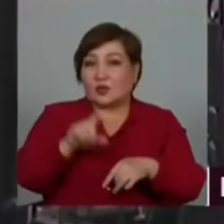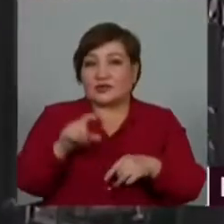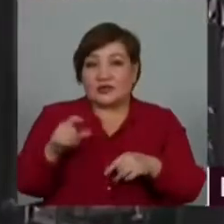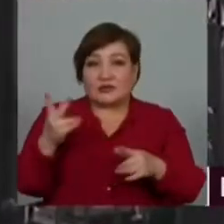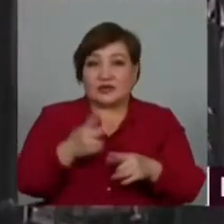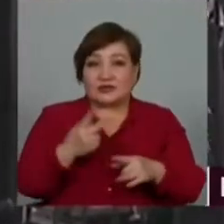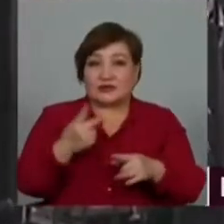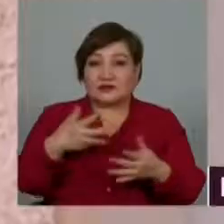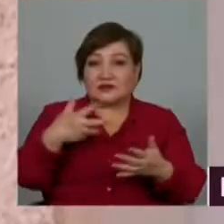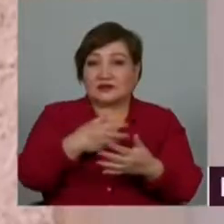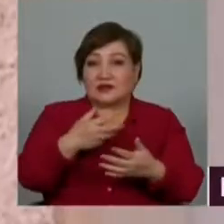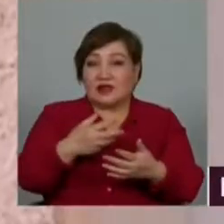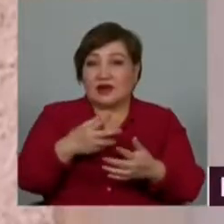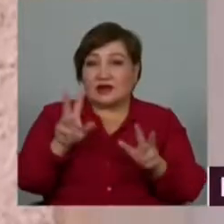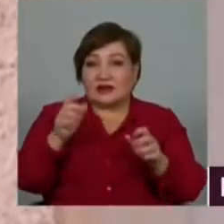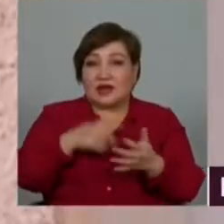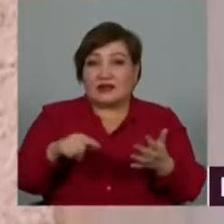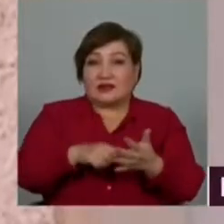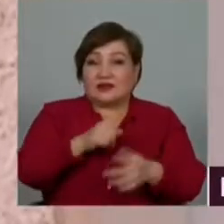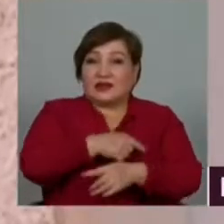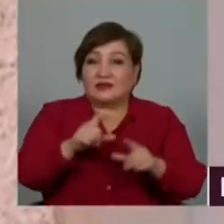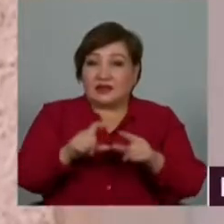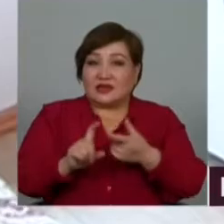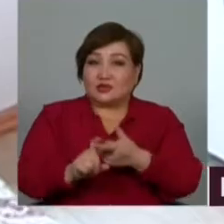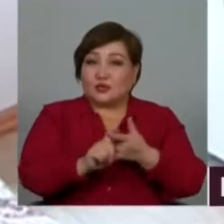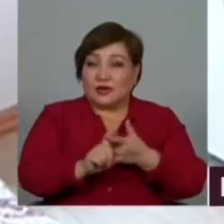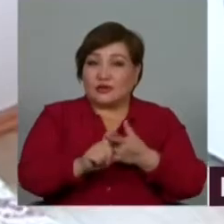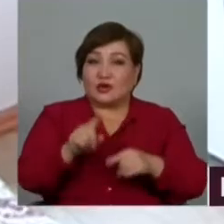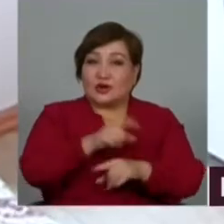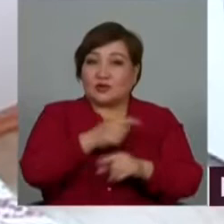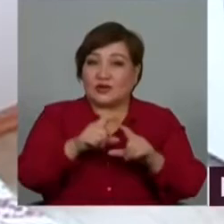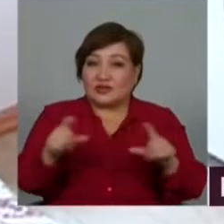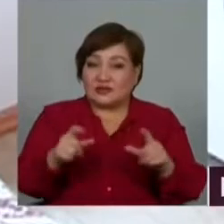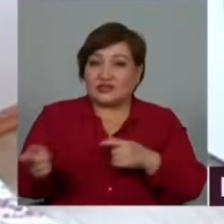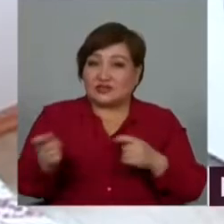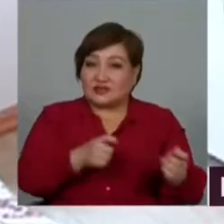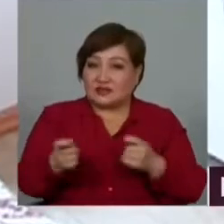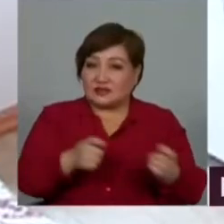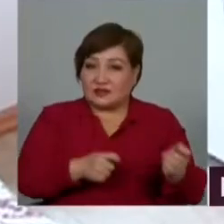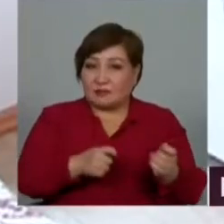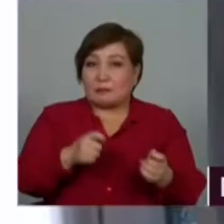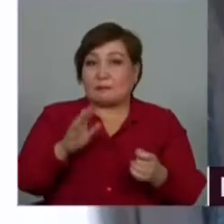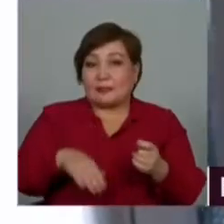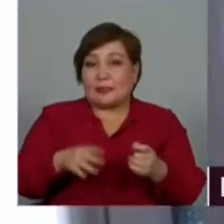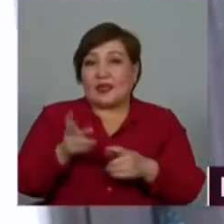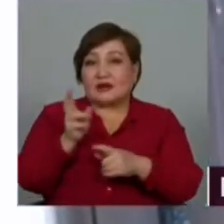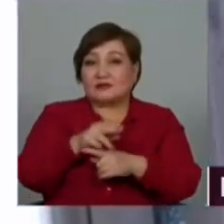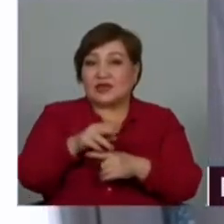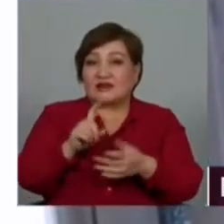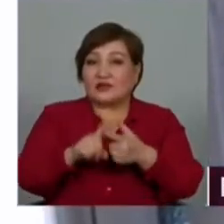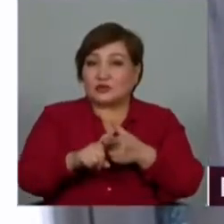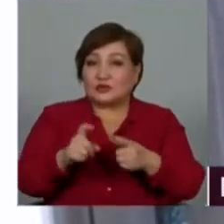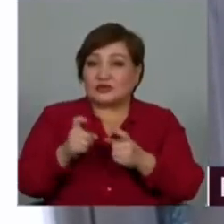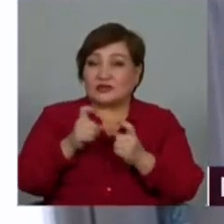Изатима Жекенова атындағы қалалық клиникалық жұқпалы аурулар ауруханасына жеткізілді. Аз зерттелген вируспен күресу дәрігерлер